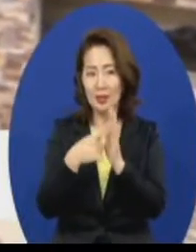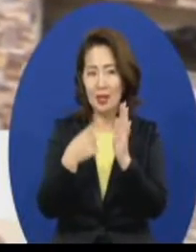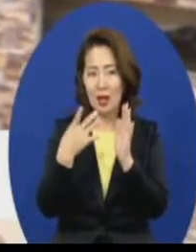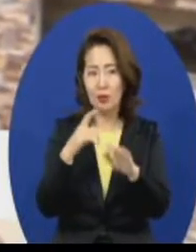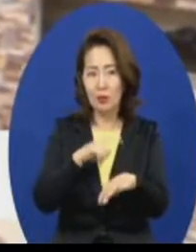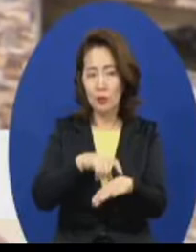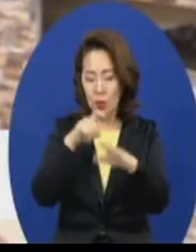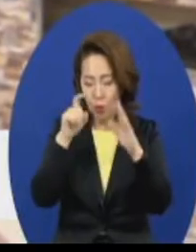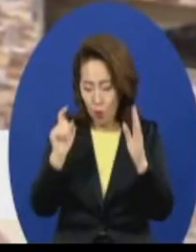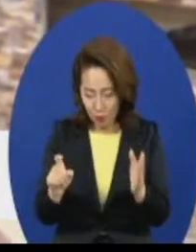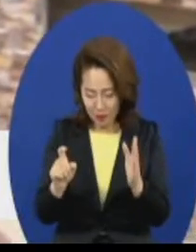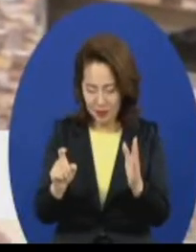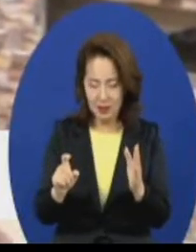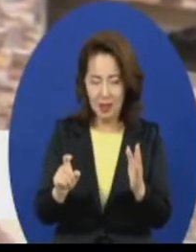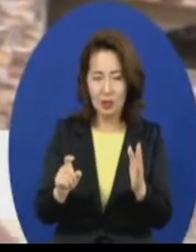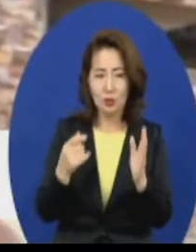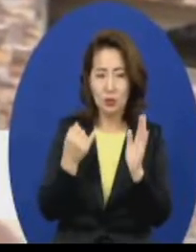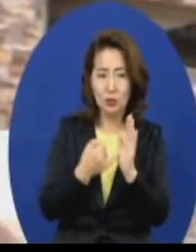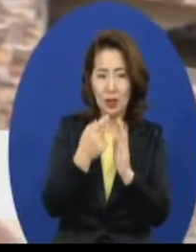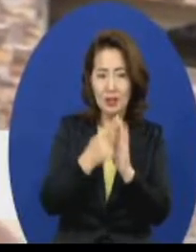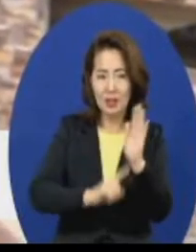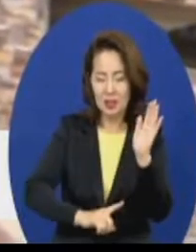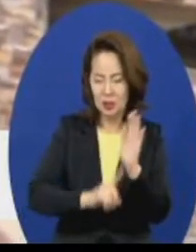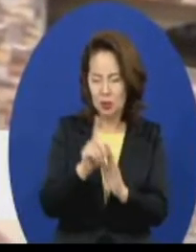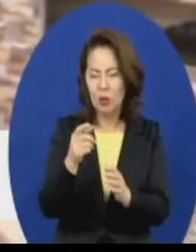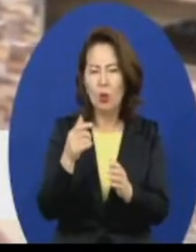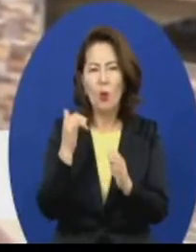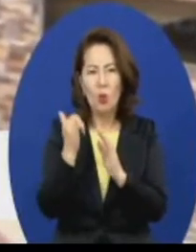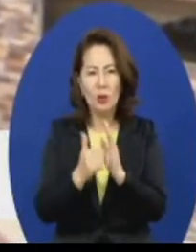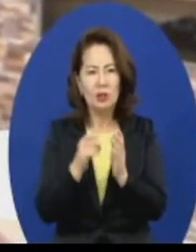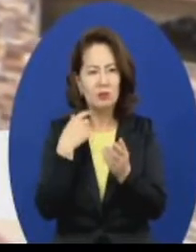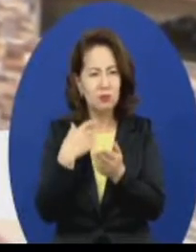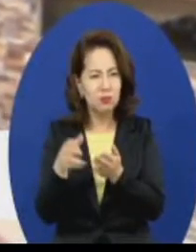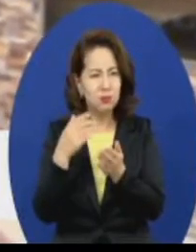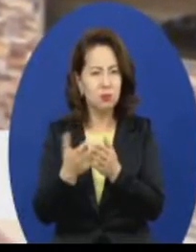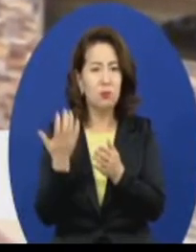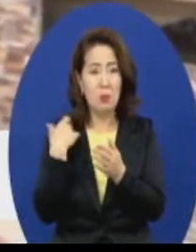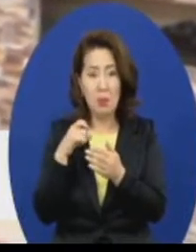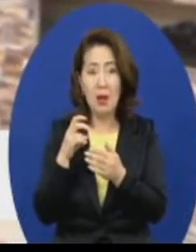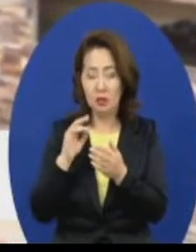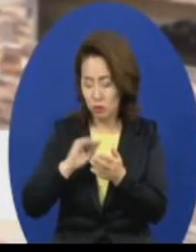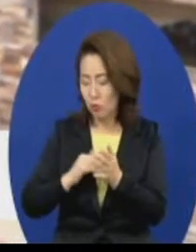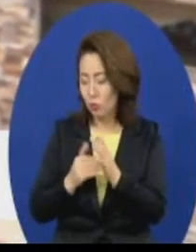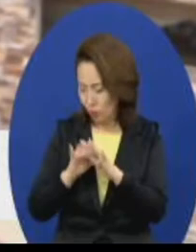бол бид 6-р сард одоо эхний үйлрэлт хийх ёстой байсан нийт